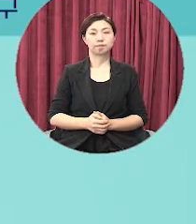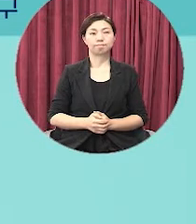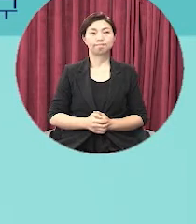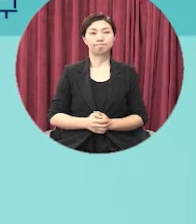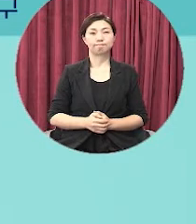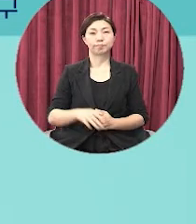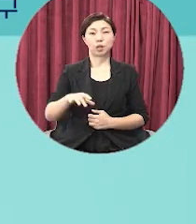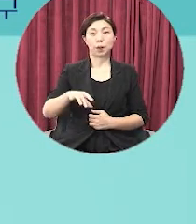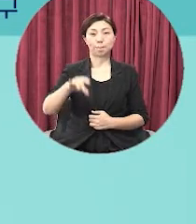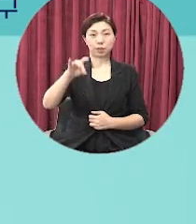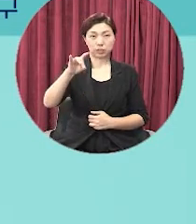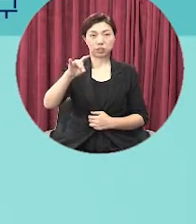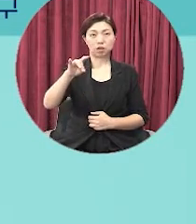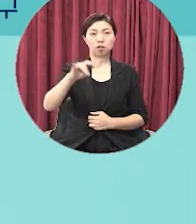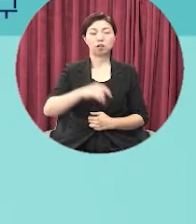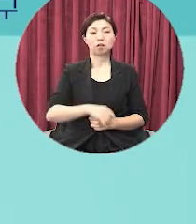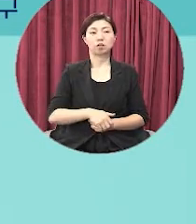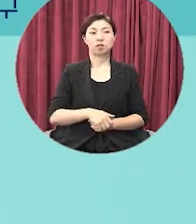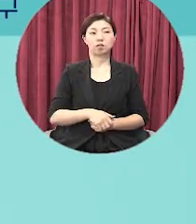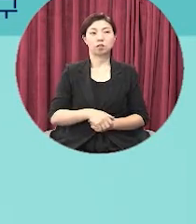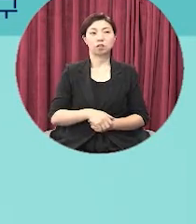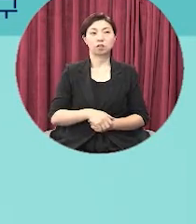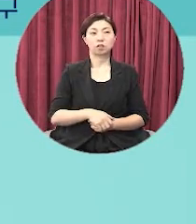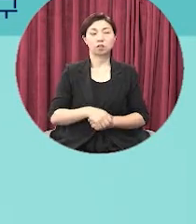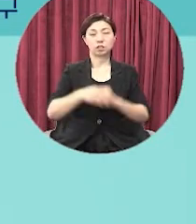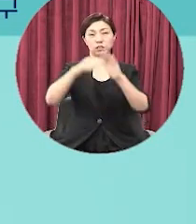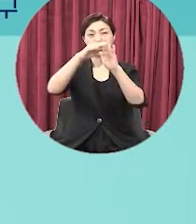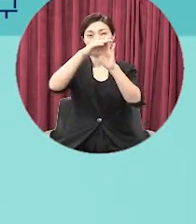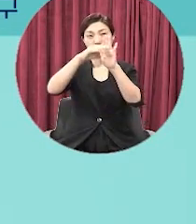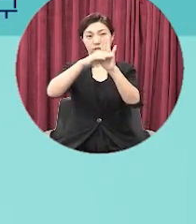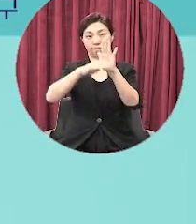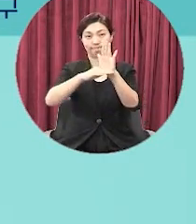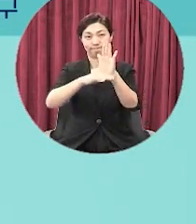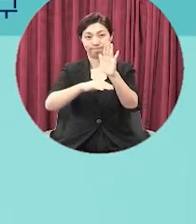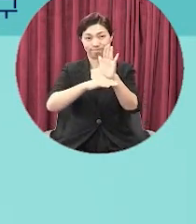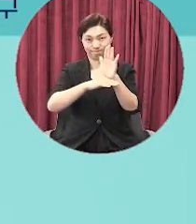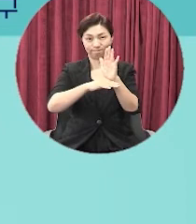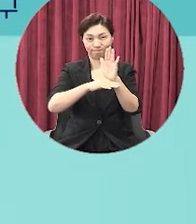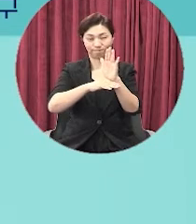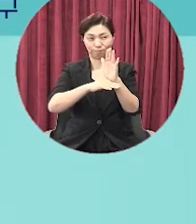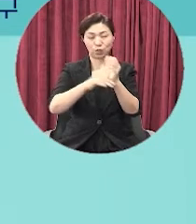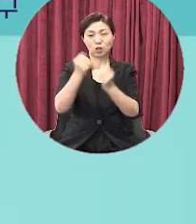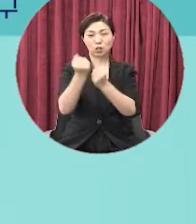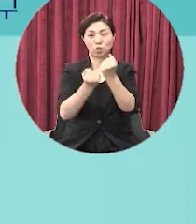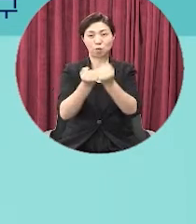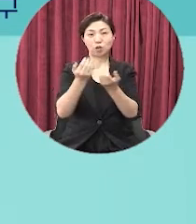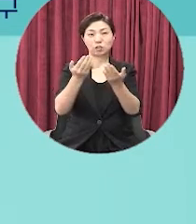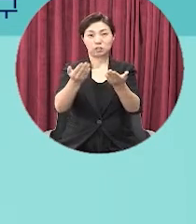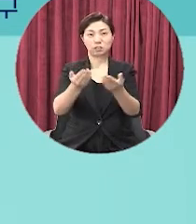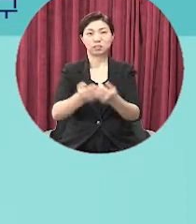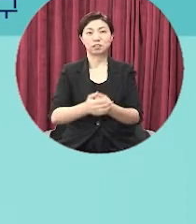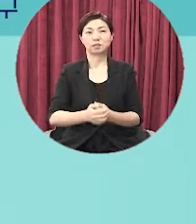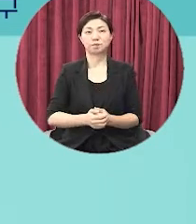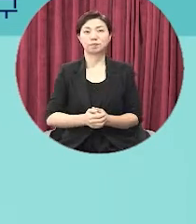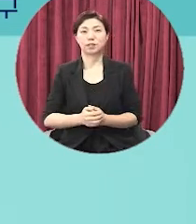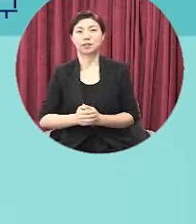우선 저의 다음과 같은 절차로 예 강의 진행 하도록 하겠습니다